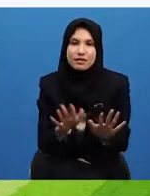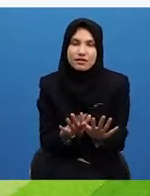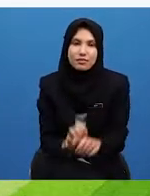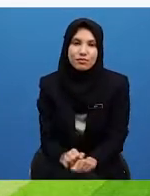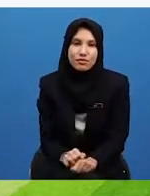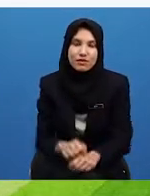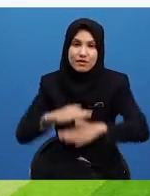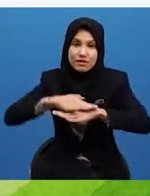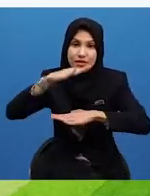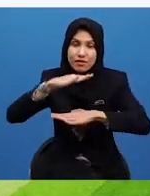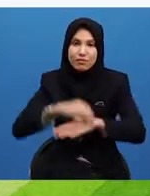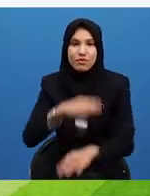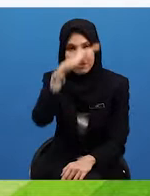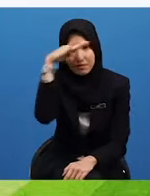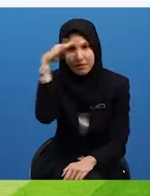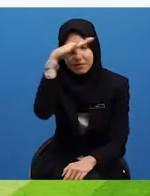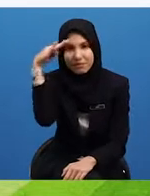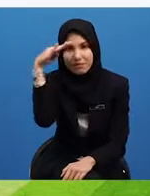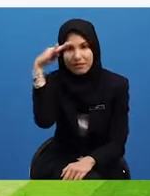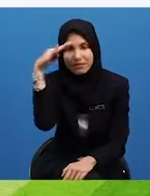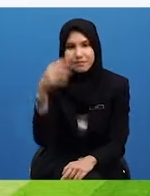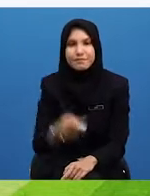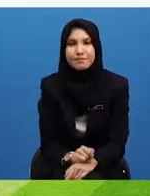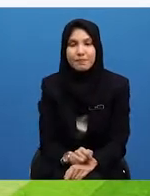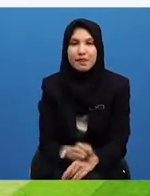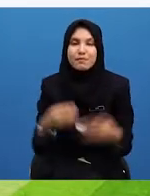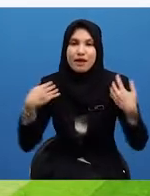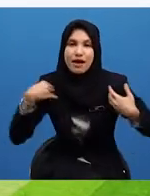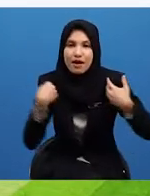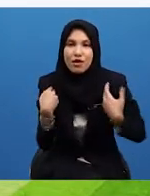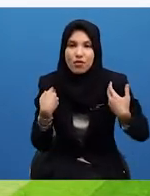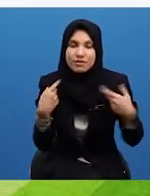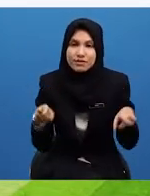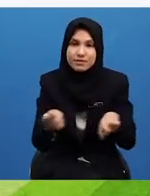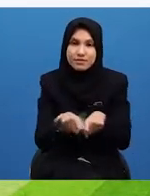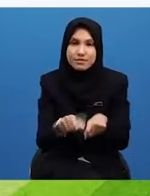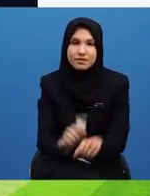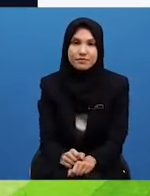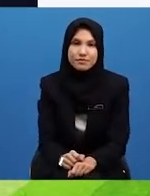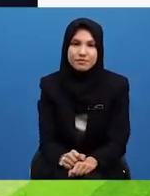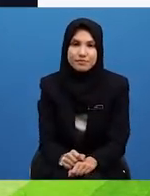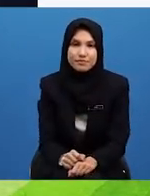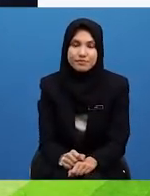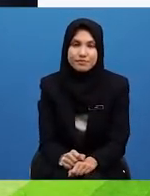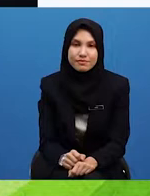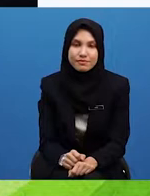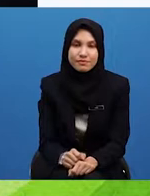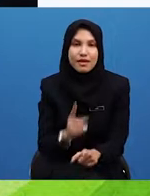Naim tidak pula timbul bayang-bayang dari model hewan yang sama